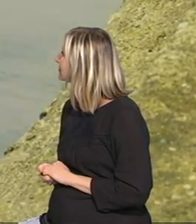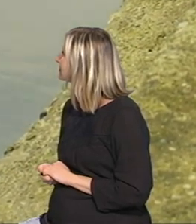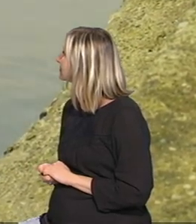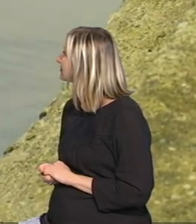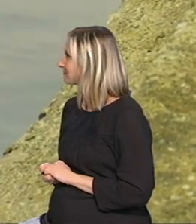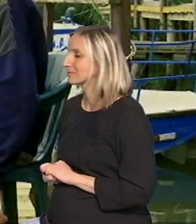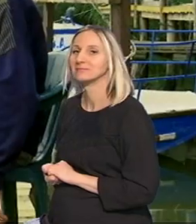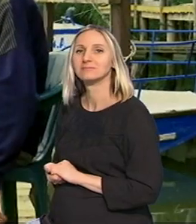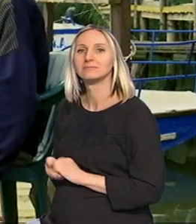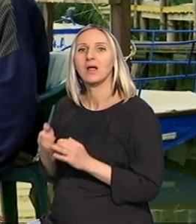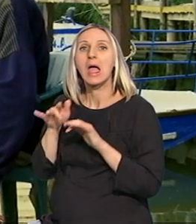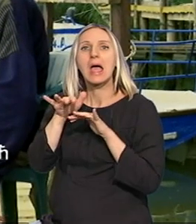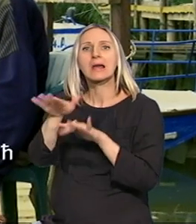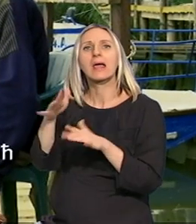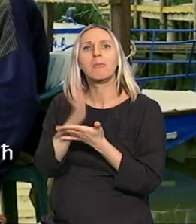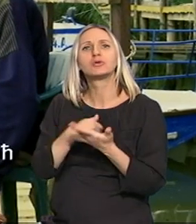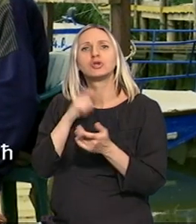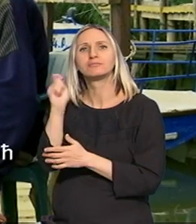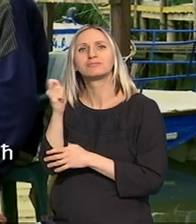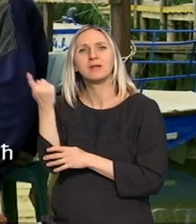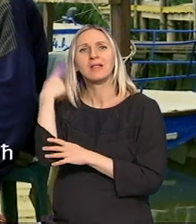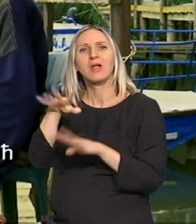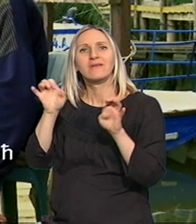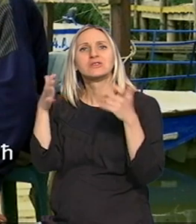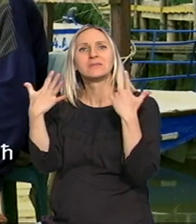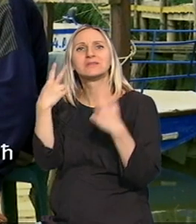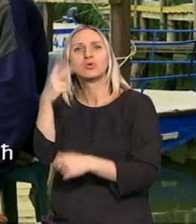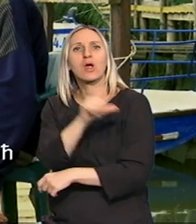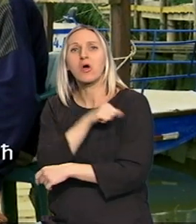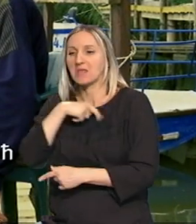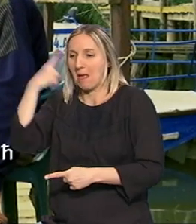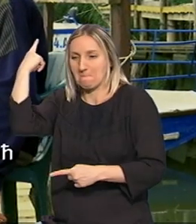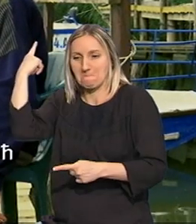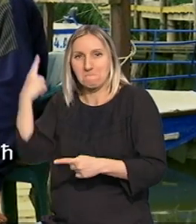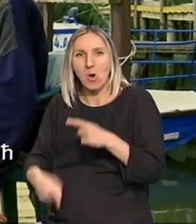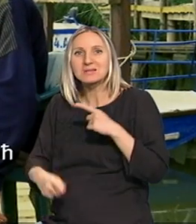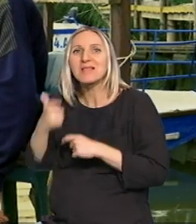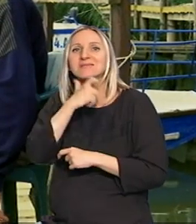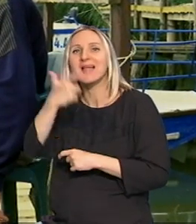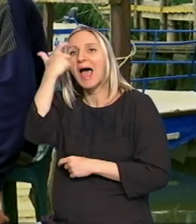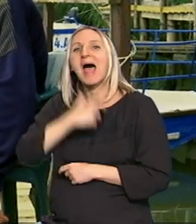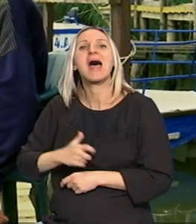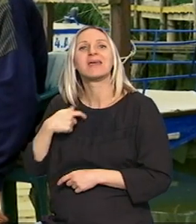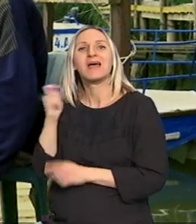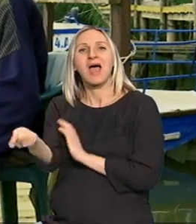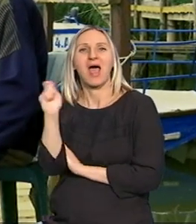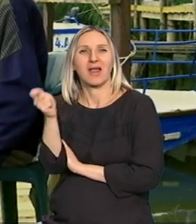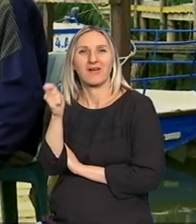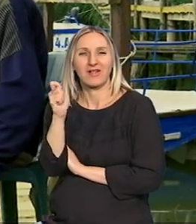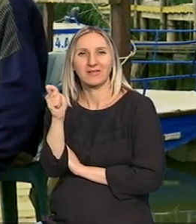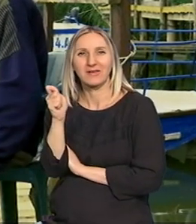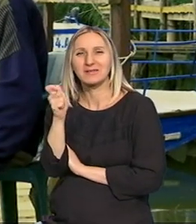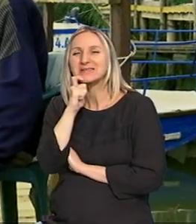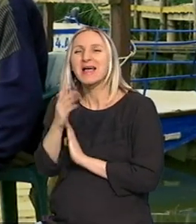Na vodi sam od 72. godine, ja sam i poslednji Mohikanac ovde u Dubravici, od